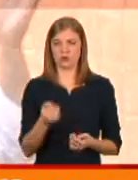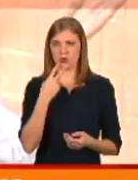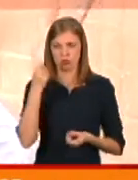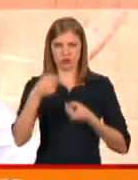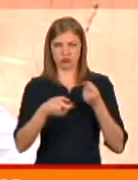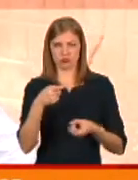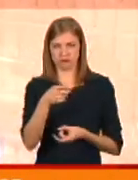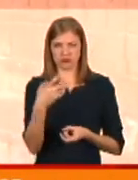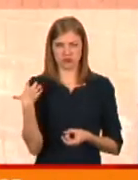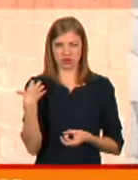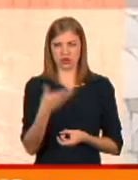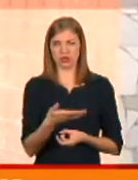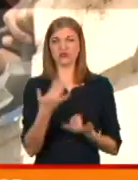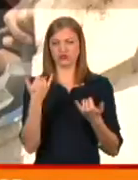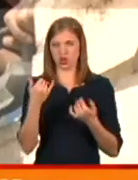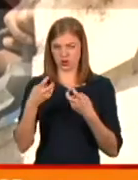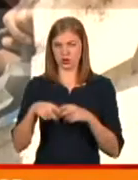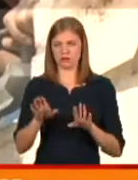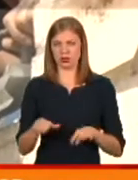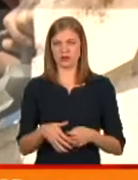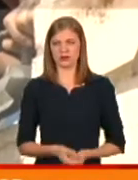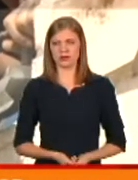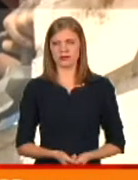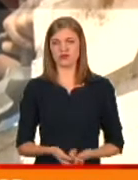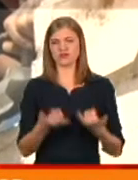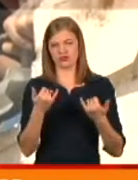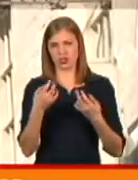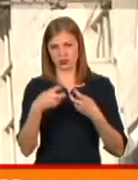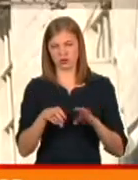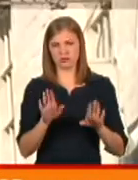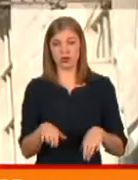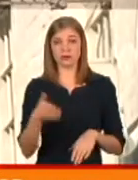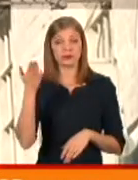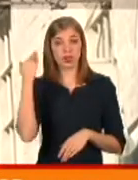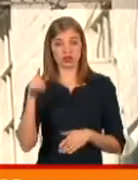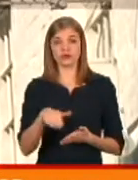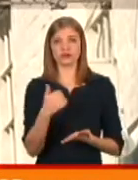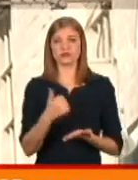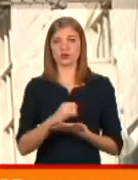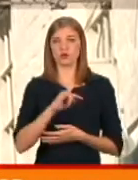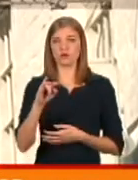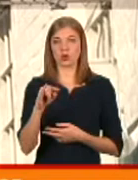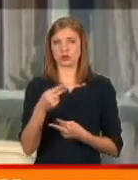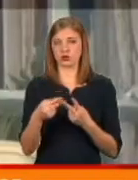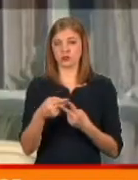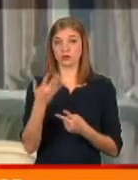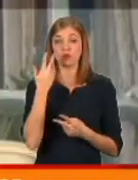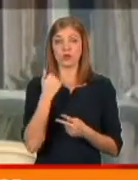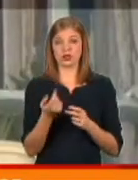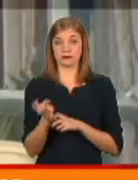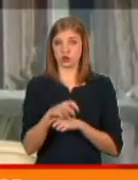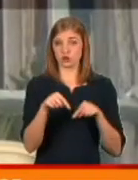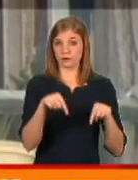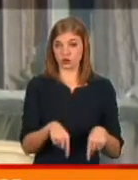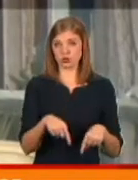На начальника тюрми окурок вибрасує. Зараз ми розберемося. Заключений. Зараз ми розберемося. Раніше він очолював Бориспільську колонію. Коли тільки-но прийшов